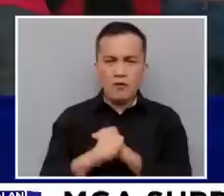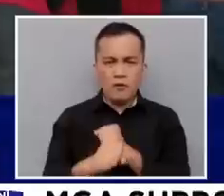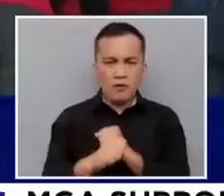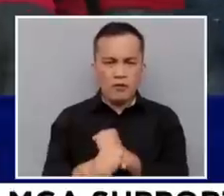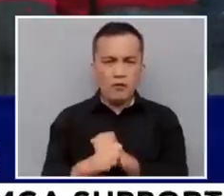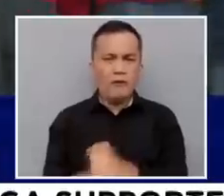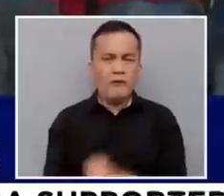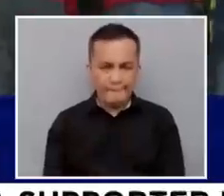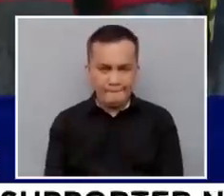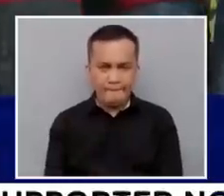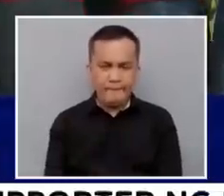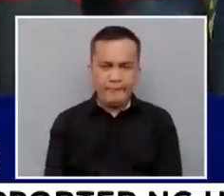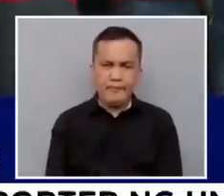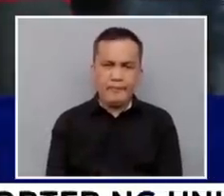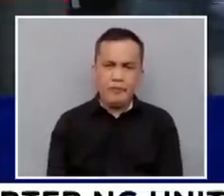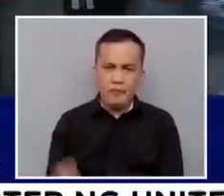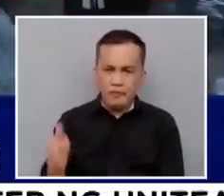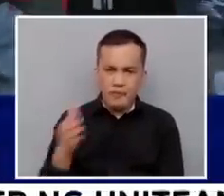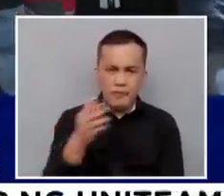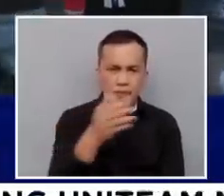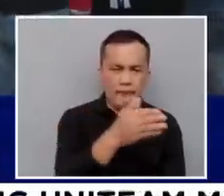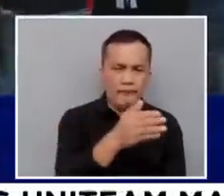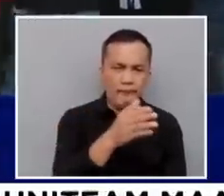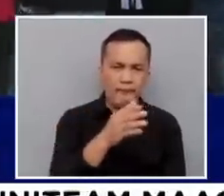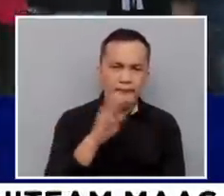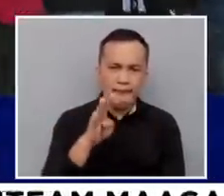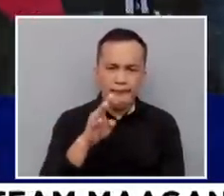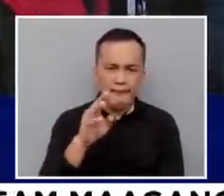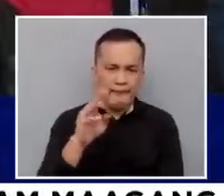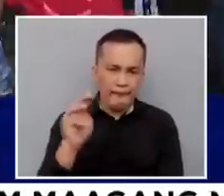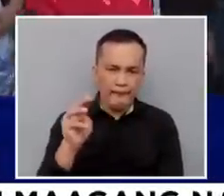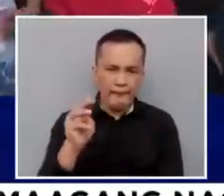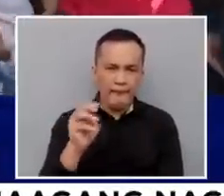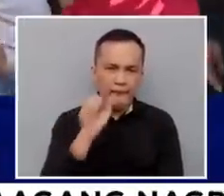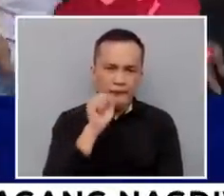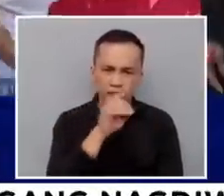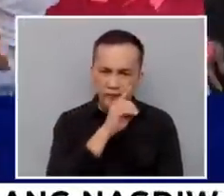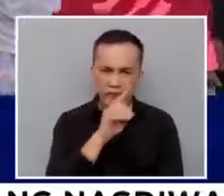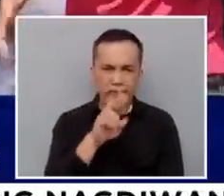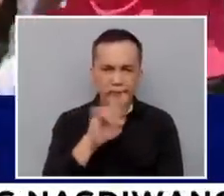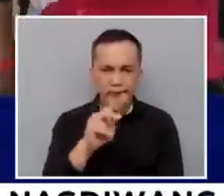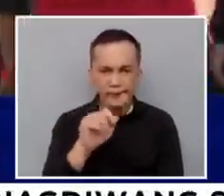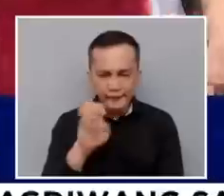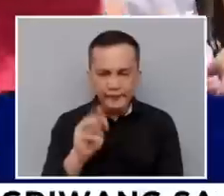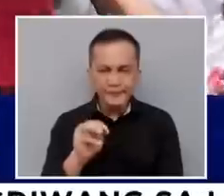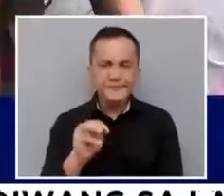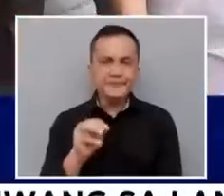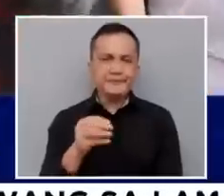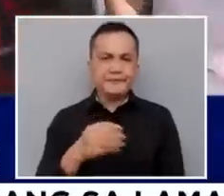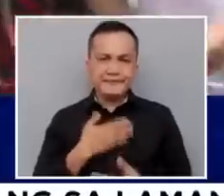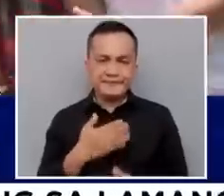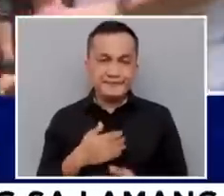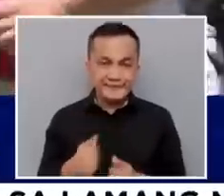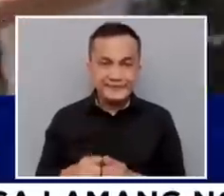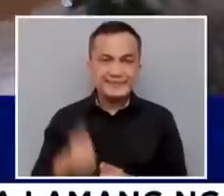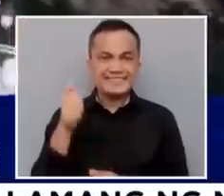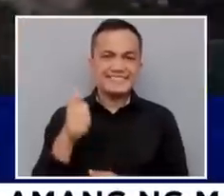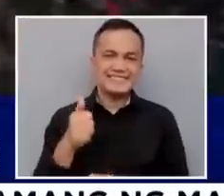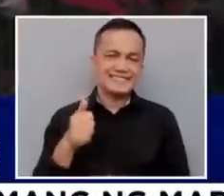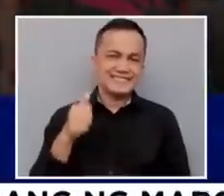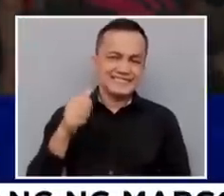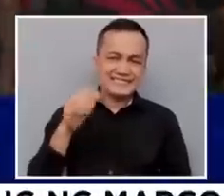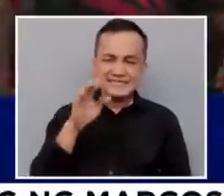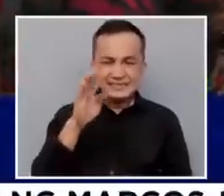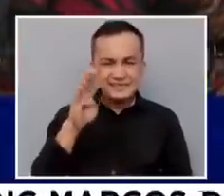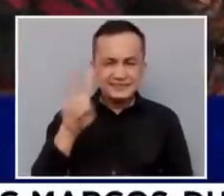at pag-iikot ng BBM Sara unit team. Anila, ikinatutuwa nila ang panalo ni Marcos at ng unit